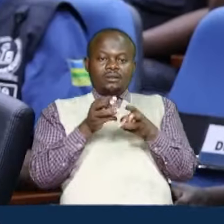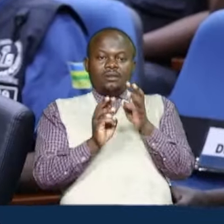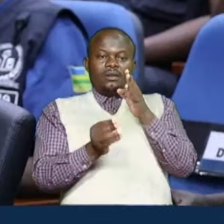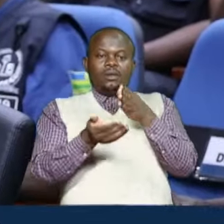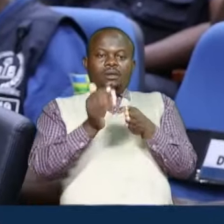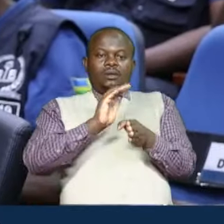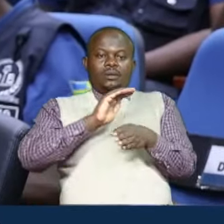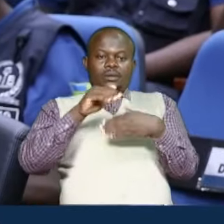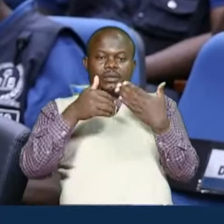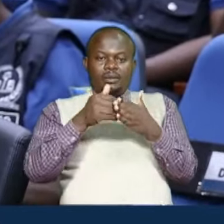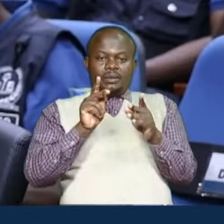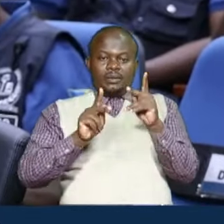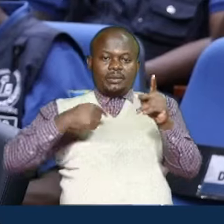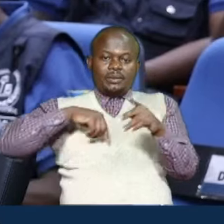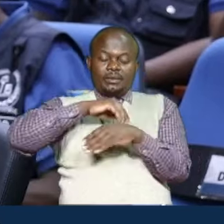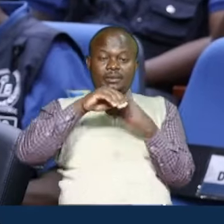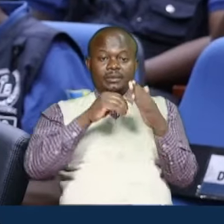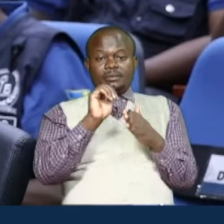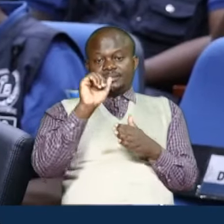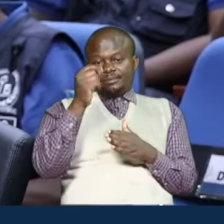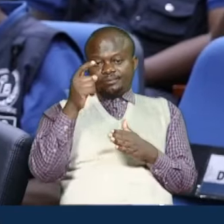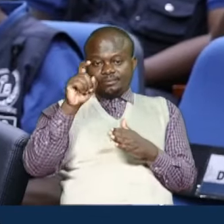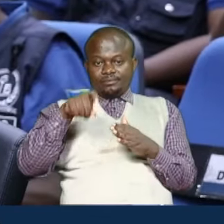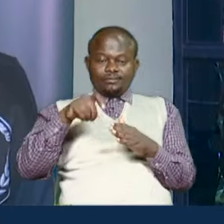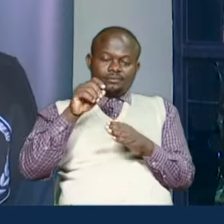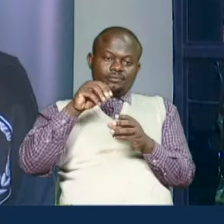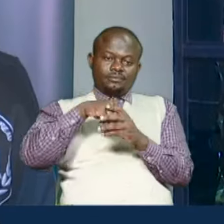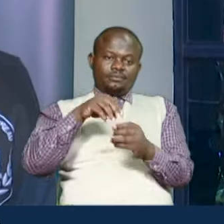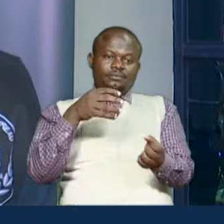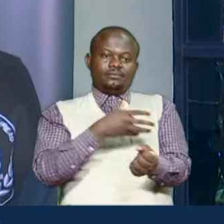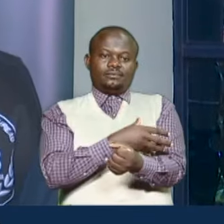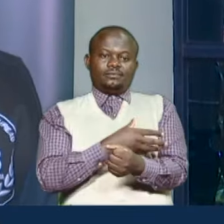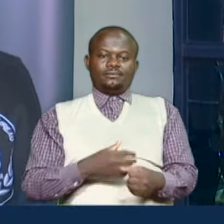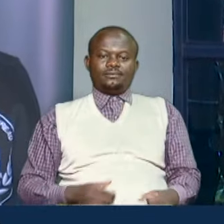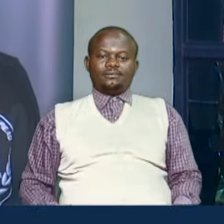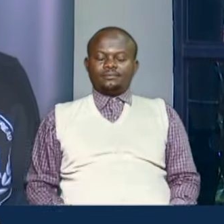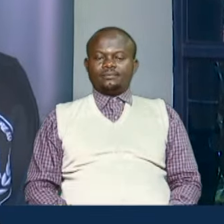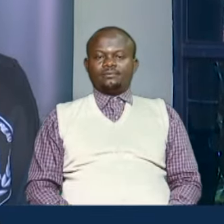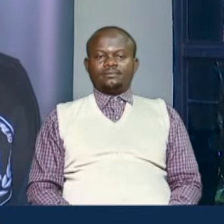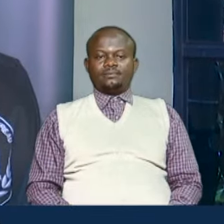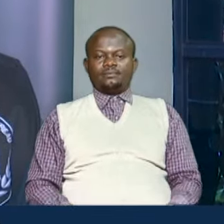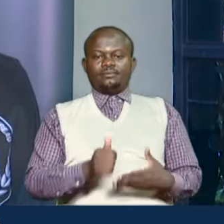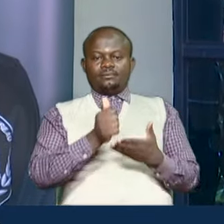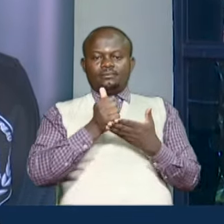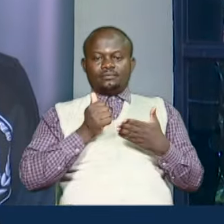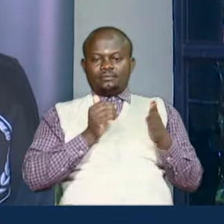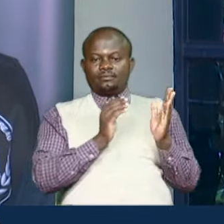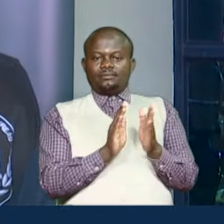umuturage ku isonga ari byo bagiye kurushaho gushyiramo imbaraga. Idufashije gutegura aho turimo